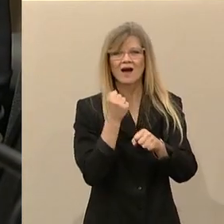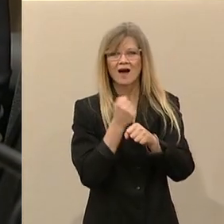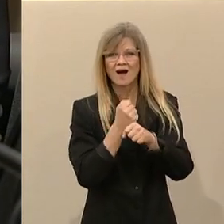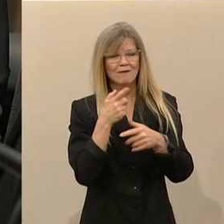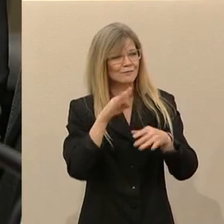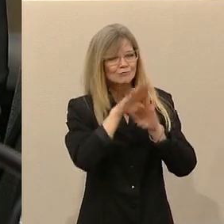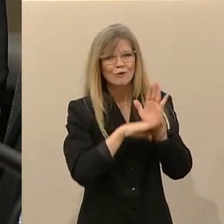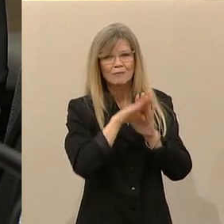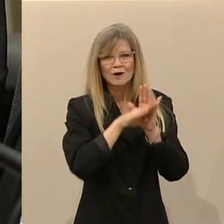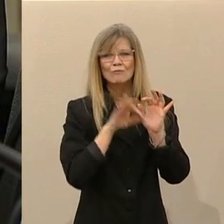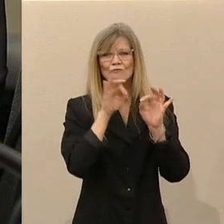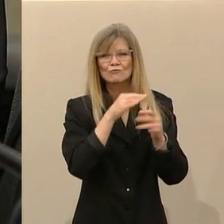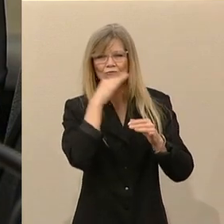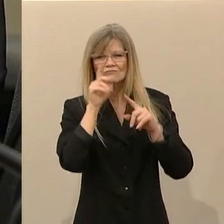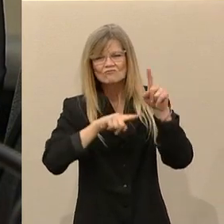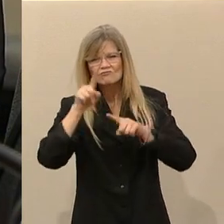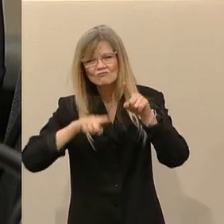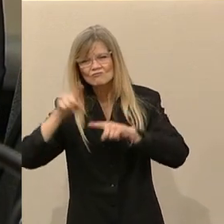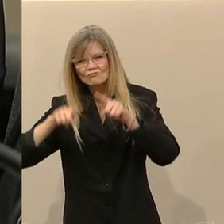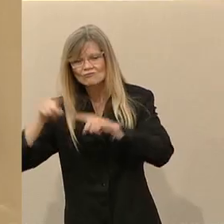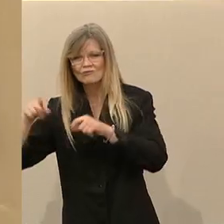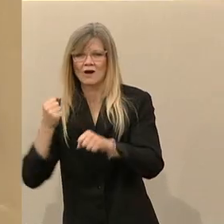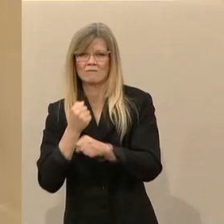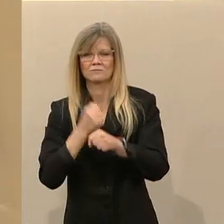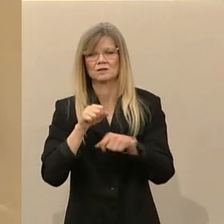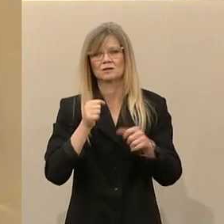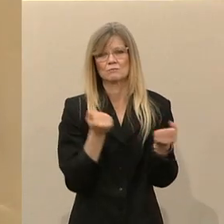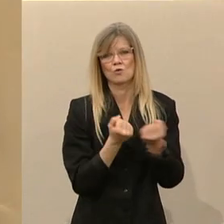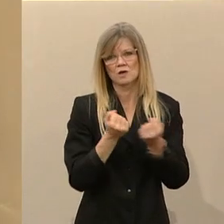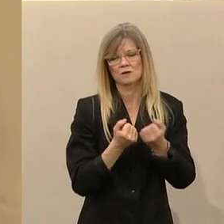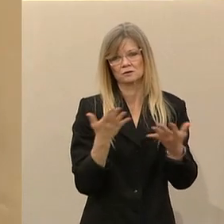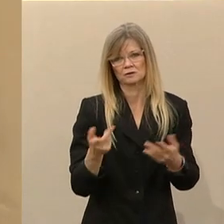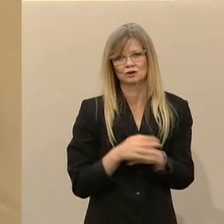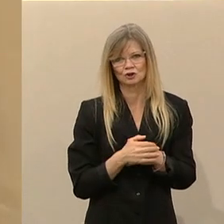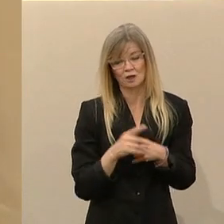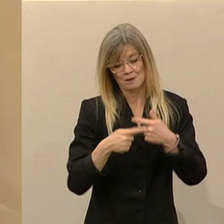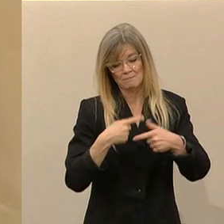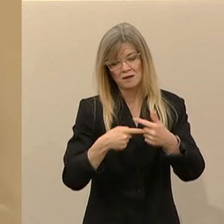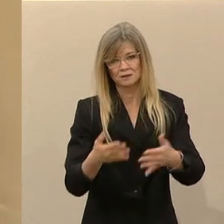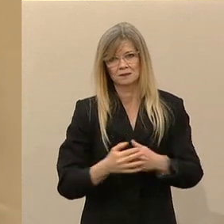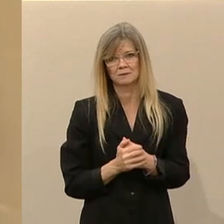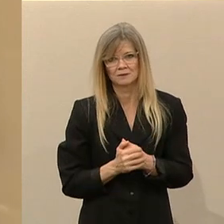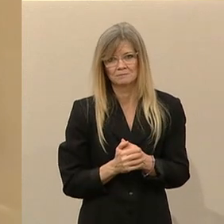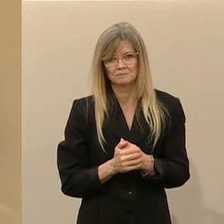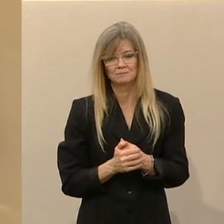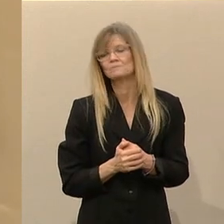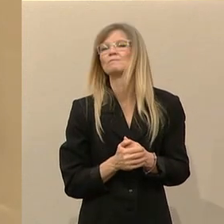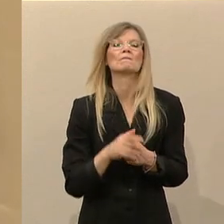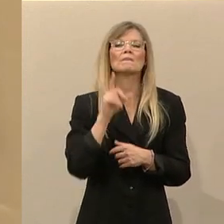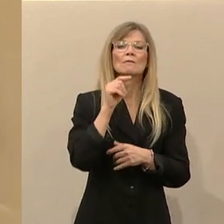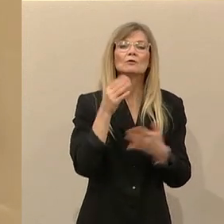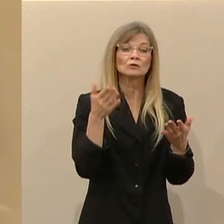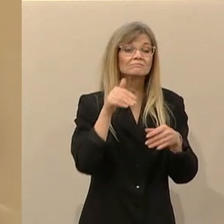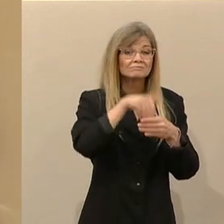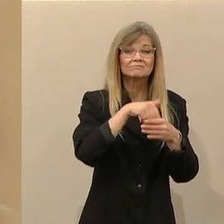Maßnahmen. Es geht schließlich um Verantwortung für das eigene Leben, um Verantwortung für die Familie und um